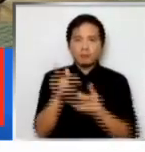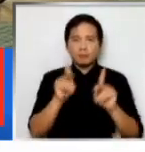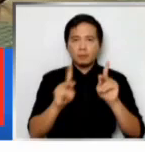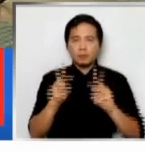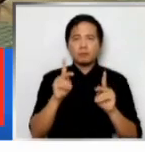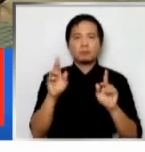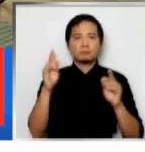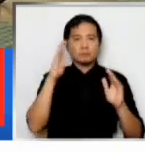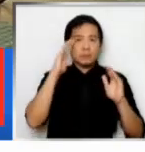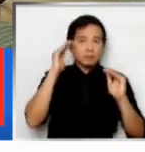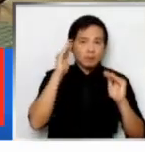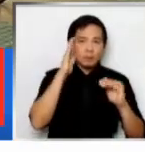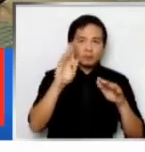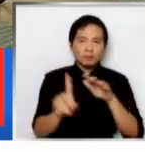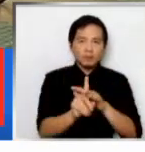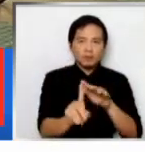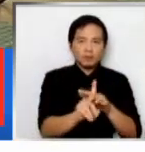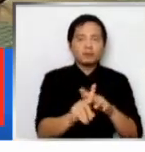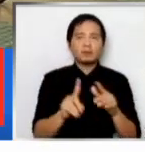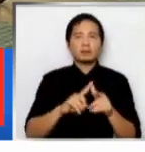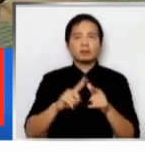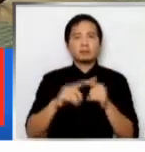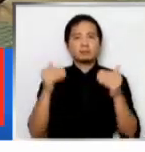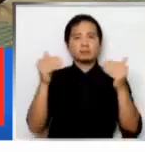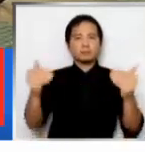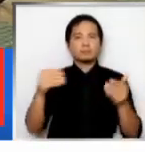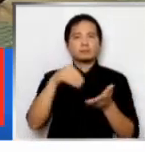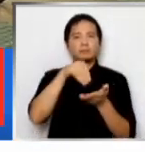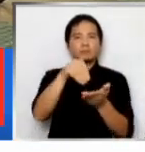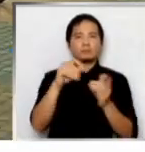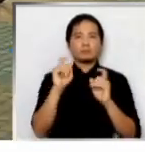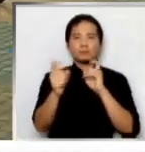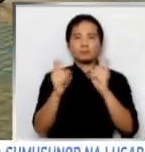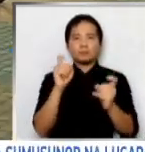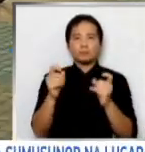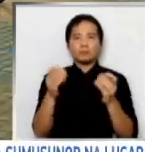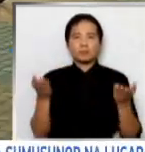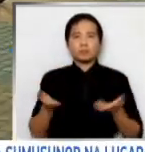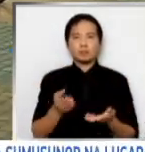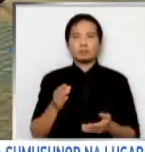ng kanilang pag-distribute. Live mula rito sa Marikina, Bam Alegre, buong puso para sa Pilipino.